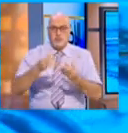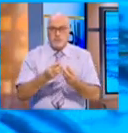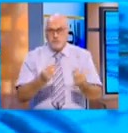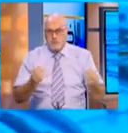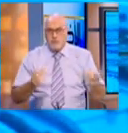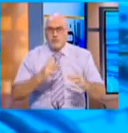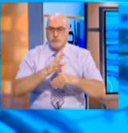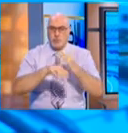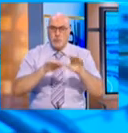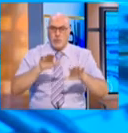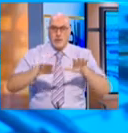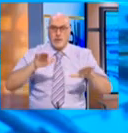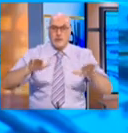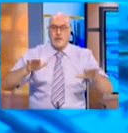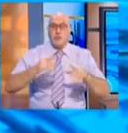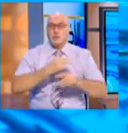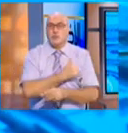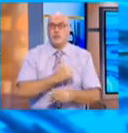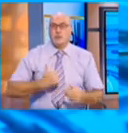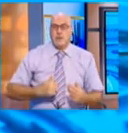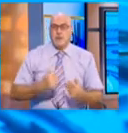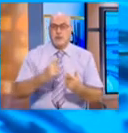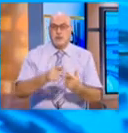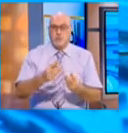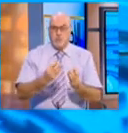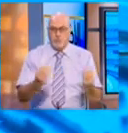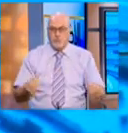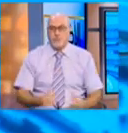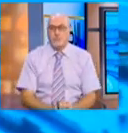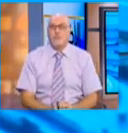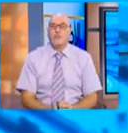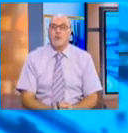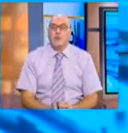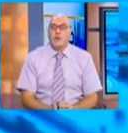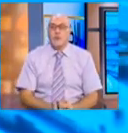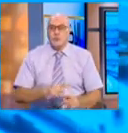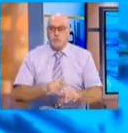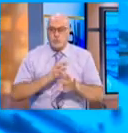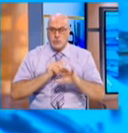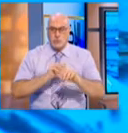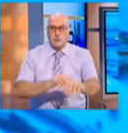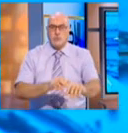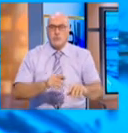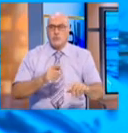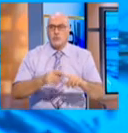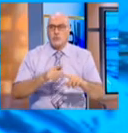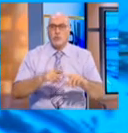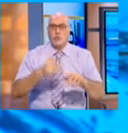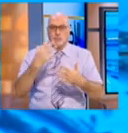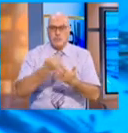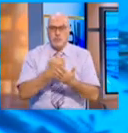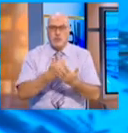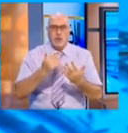نموا متوازنا وصحة جيدة وكرامة الطفل، وكذا الاستمرار في نهج تعزيز المكاسب